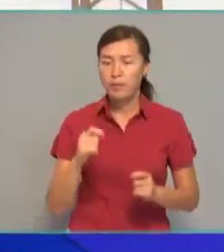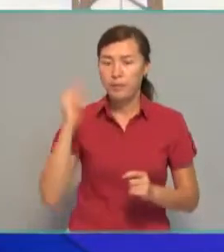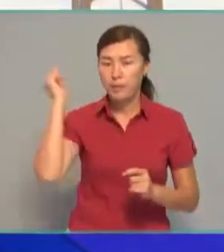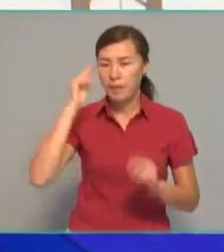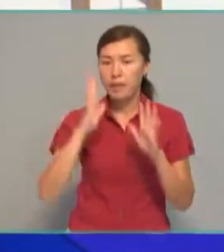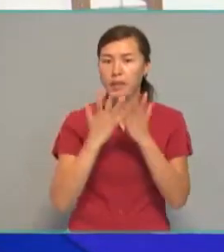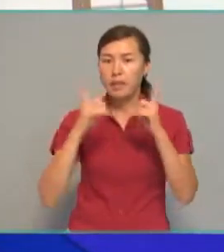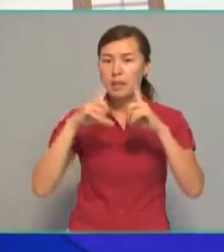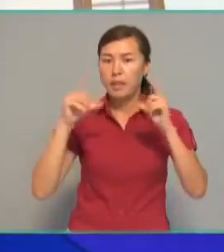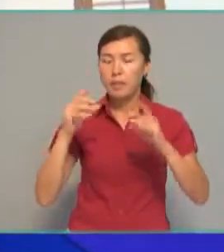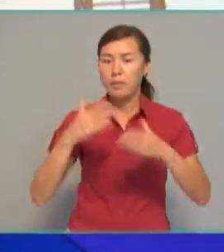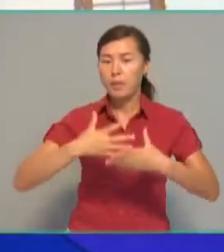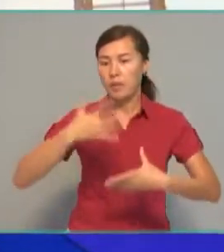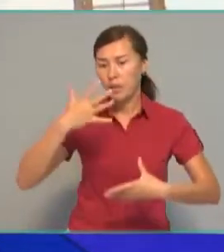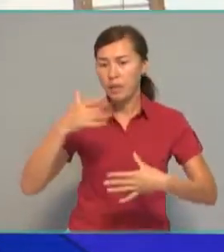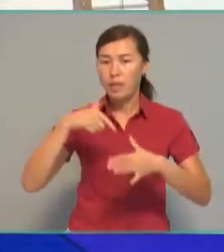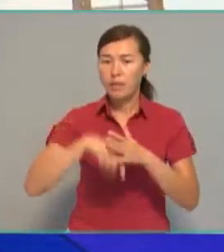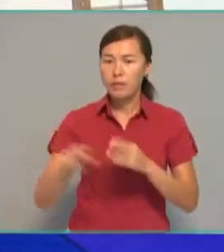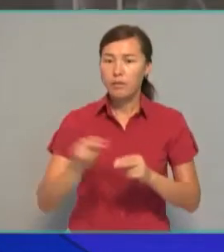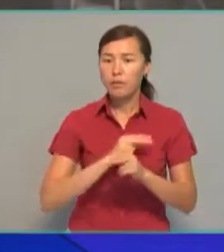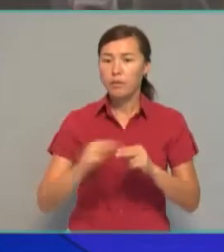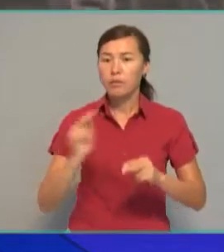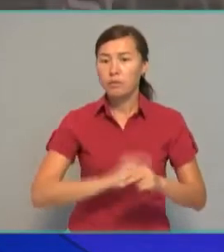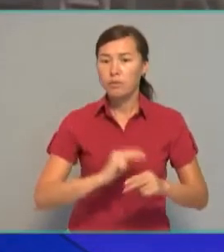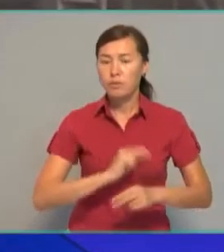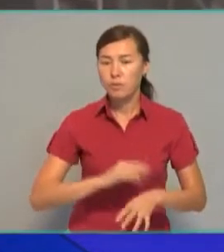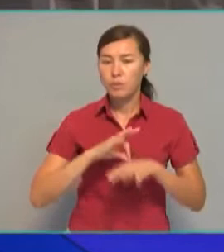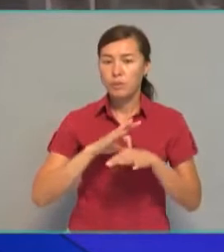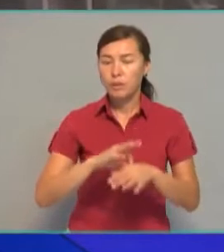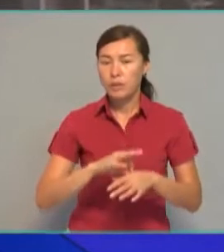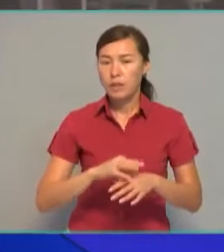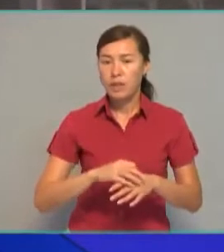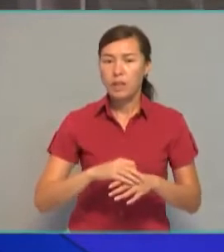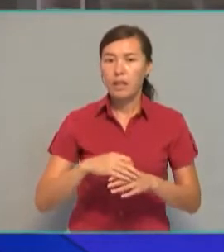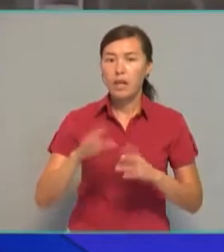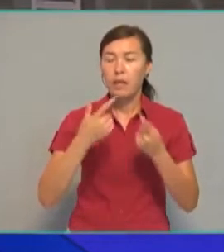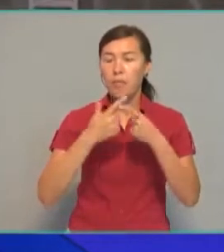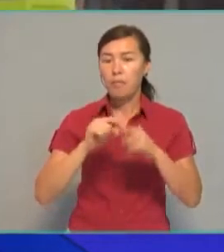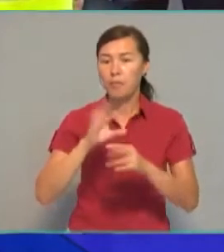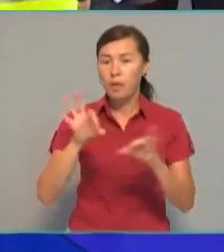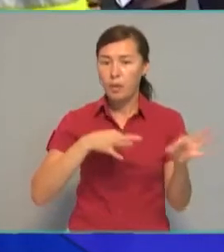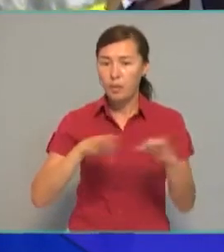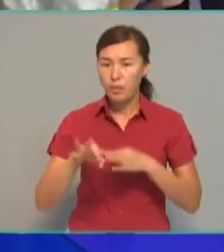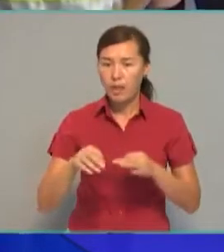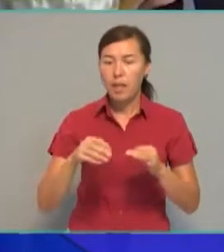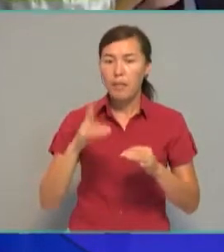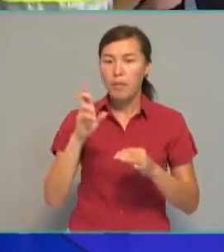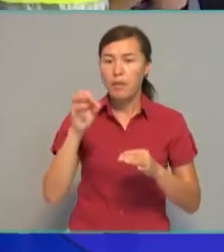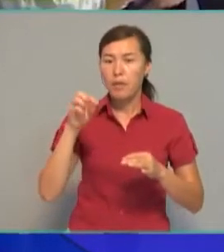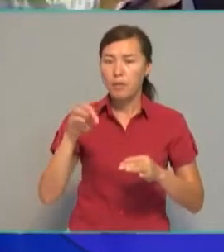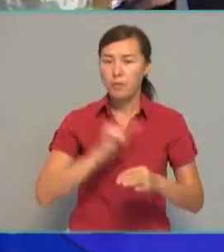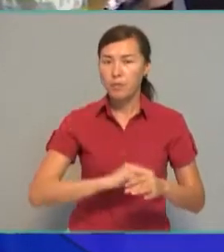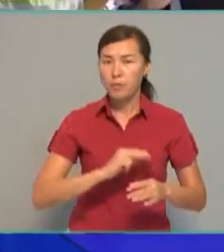ғылыми әмбебеп кітапхананың сыртқа және ішкі әрлеу жұмыстарын жүргізу еді. Темір конструкциясын монтаждау және бетондау